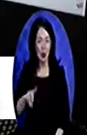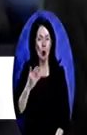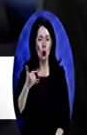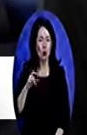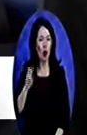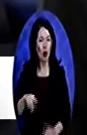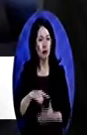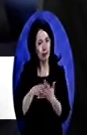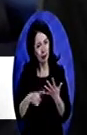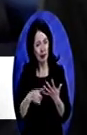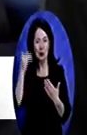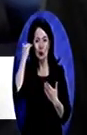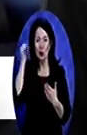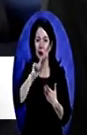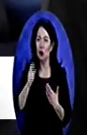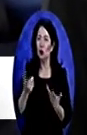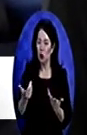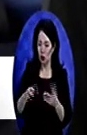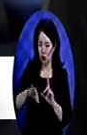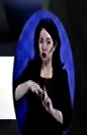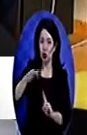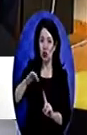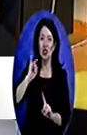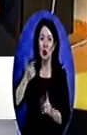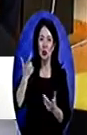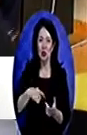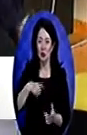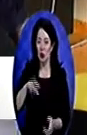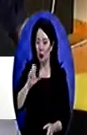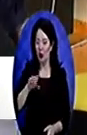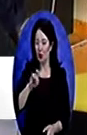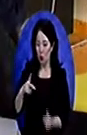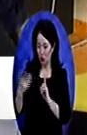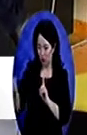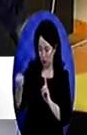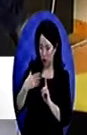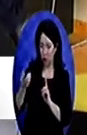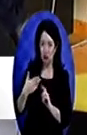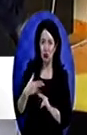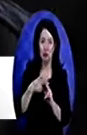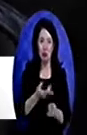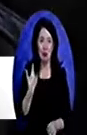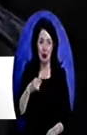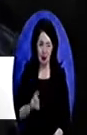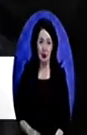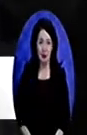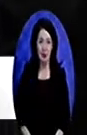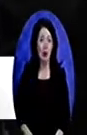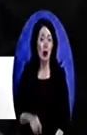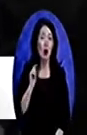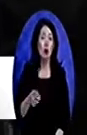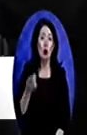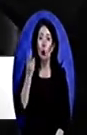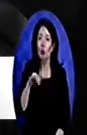ямар тулгамцсан асуудал байгаагаа энэ тойргоос сонгогдсон улсын хуршлын гишүүн Баасан Хүүд хэлж өгсөн юм а. Үндсэн